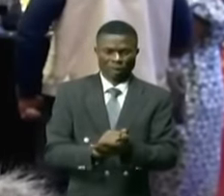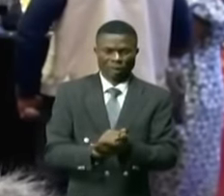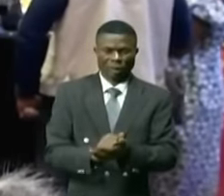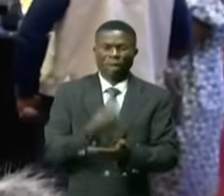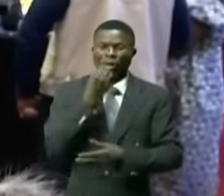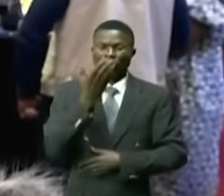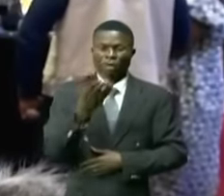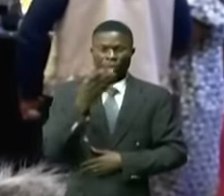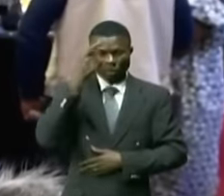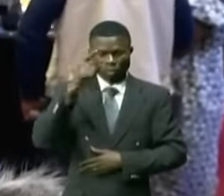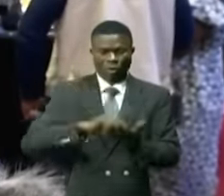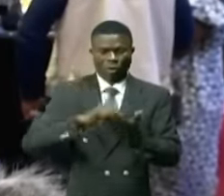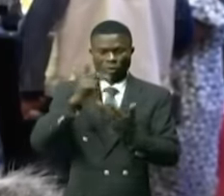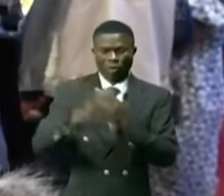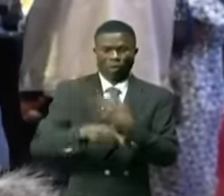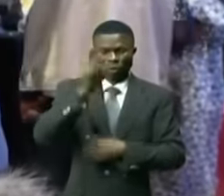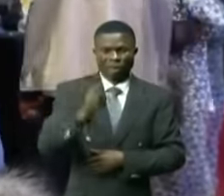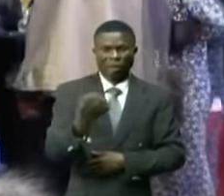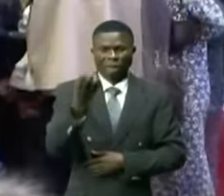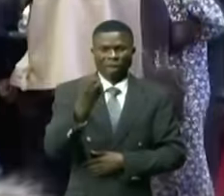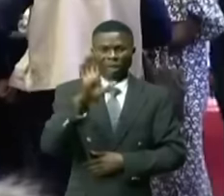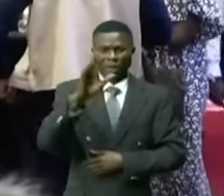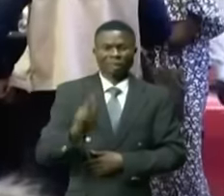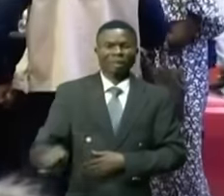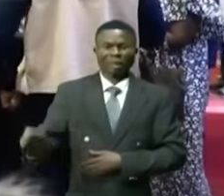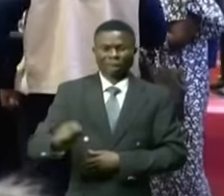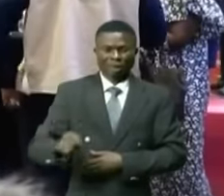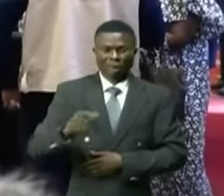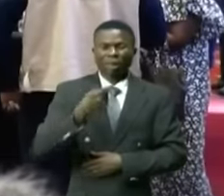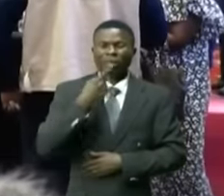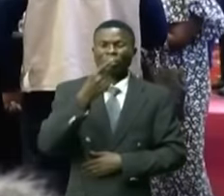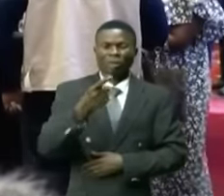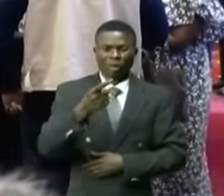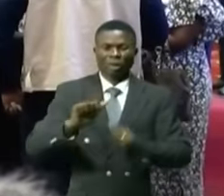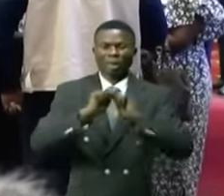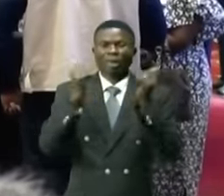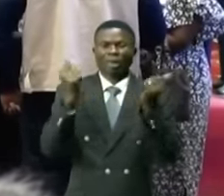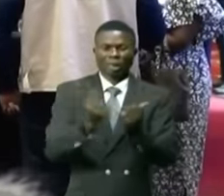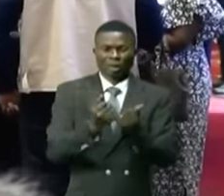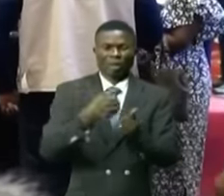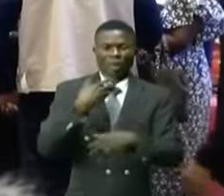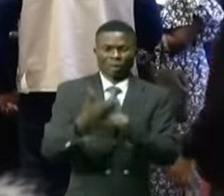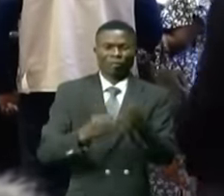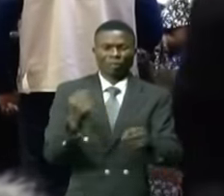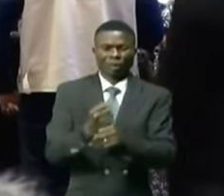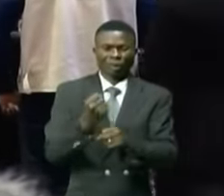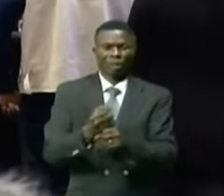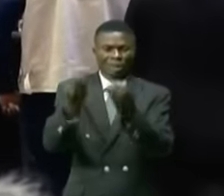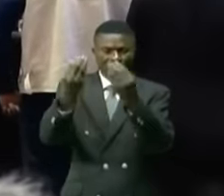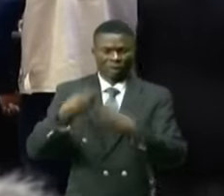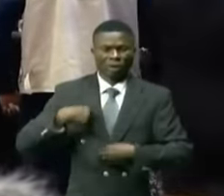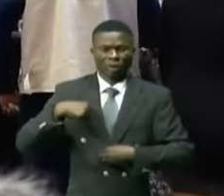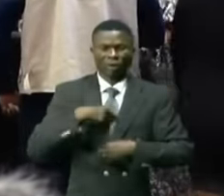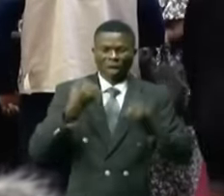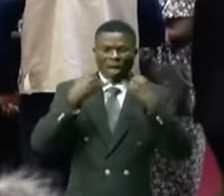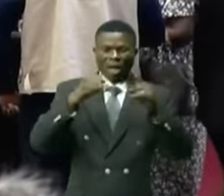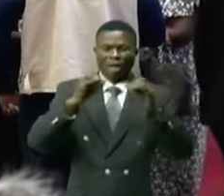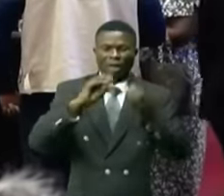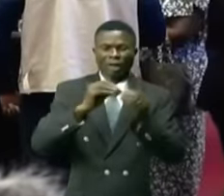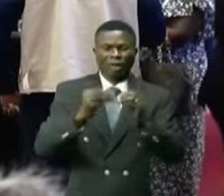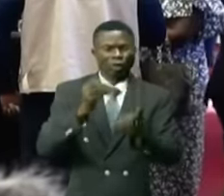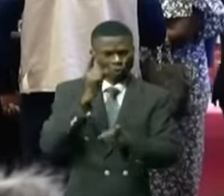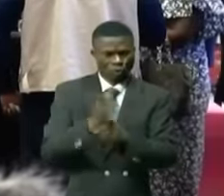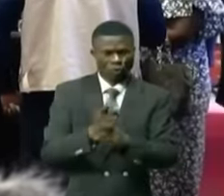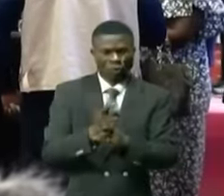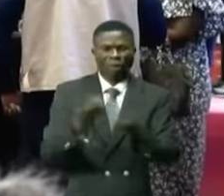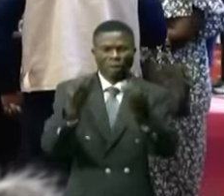Par exemple, pour le programme de 135 territoires, nous nous sommes adressés aux agences d'exécution qui nous ont donné les chiffres, qui nous ont